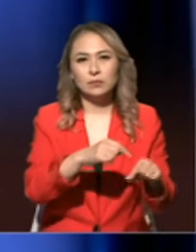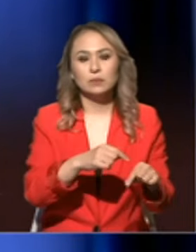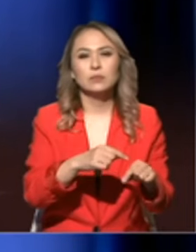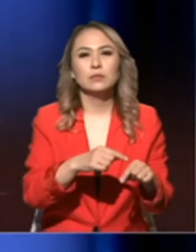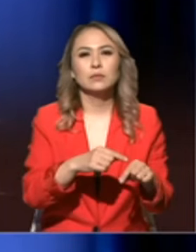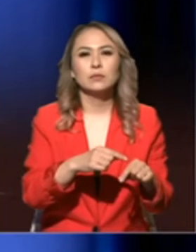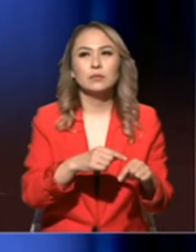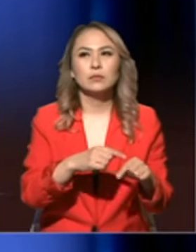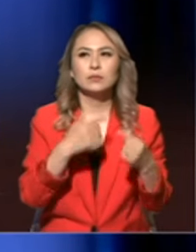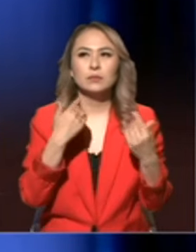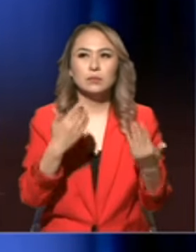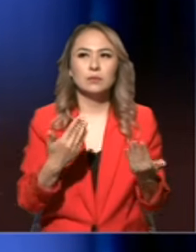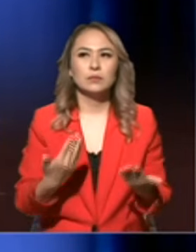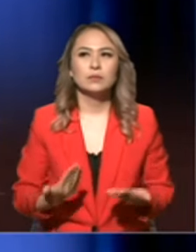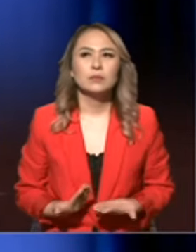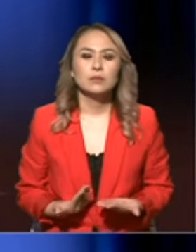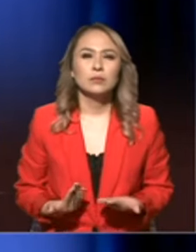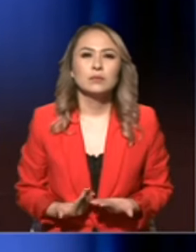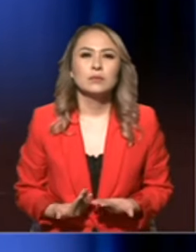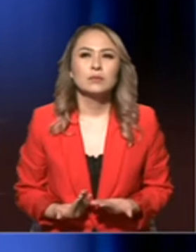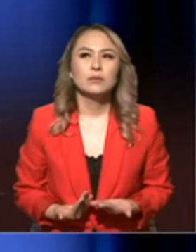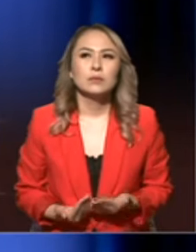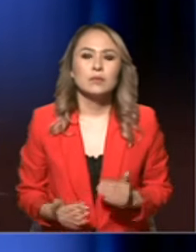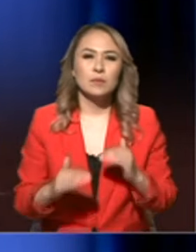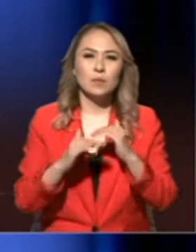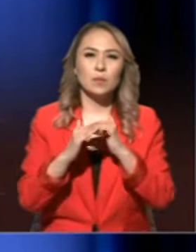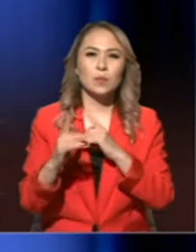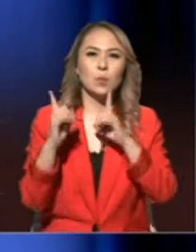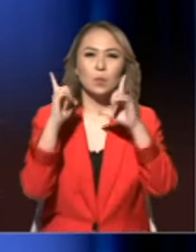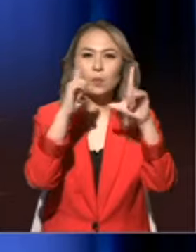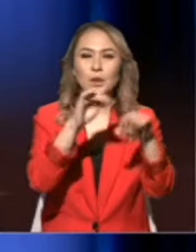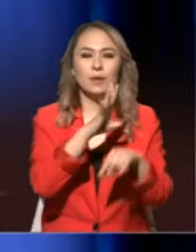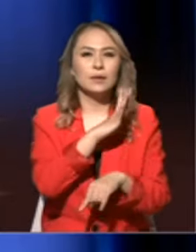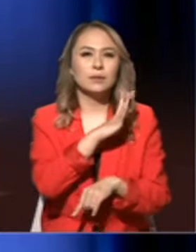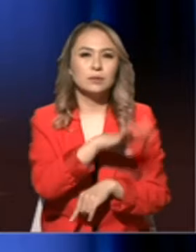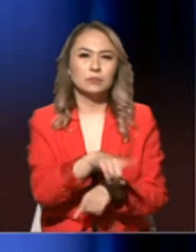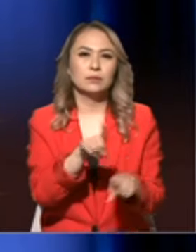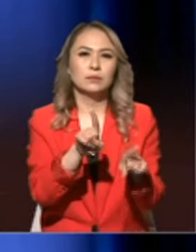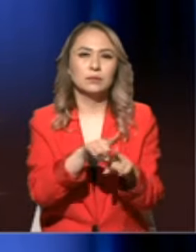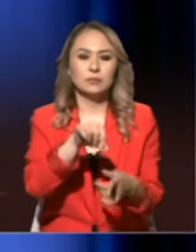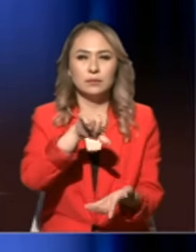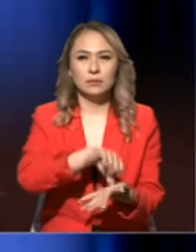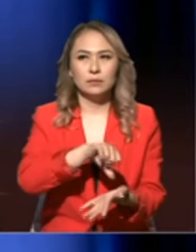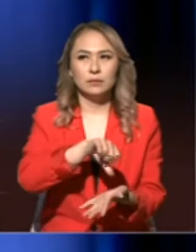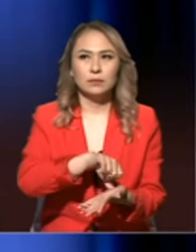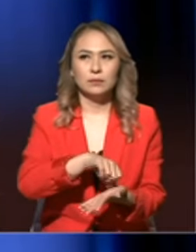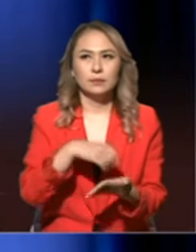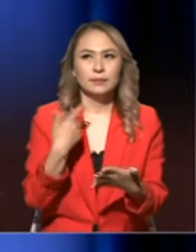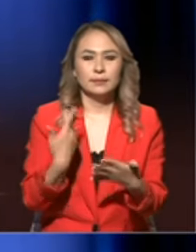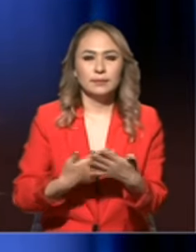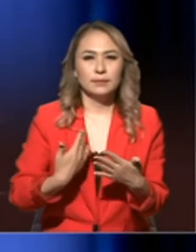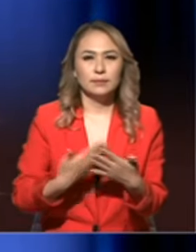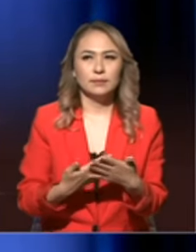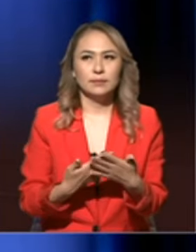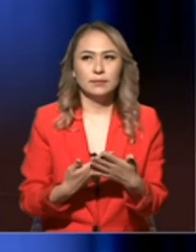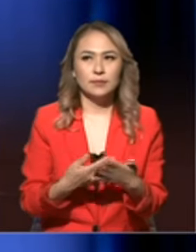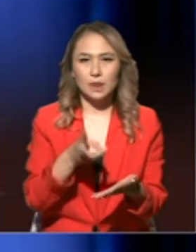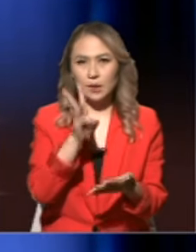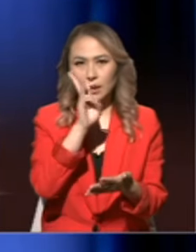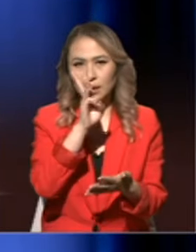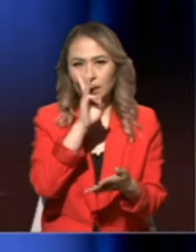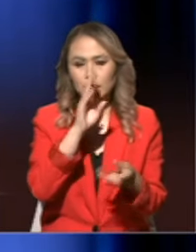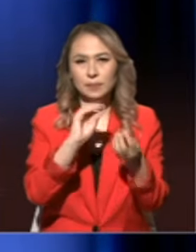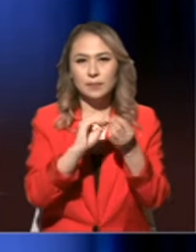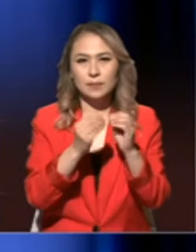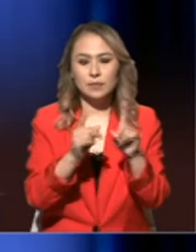қарасаңыз, оның жаңағы айтайын деген өңірден кетпеу үшін де, басқаны тарту үшін де, мысал айтатын болсақ, жалақы мәселесі